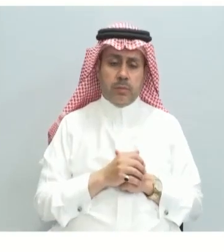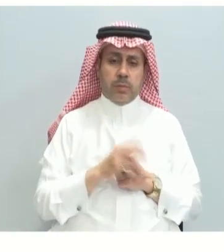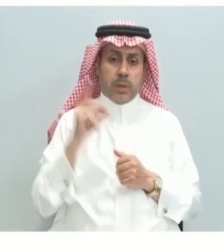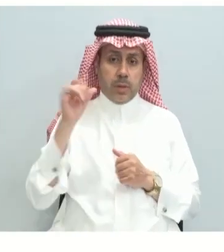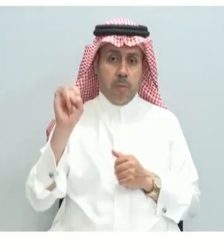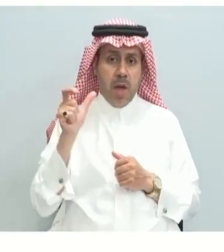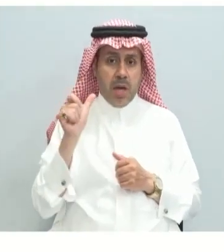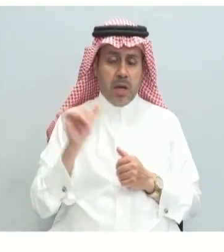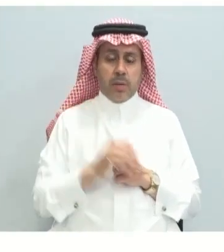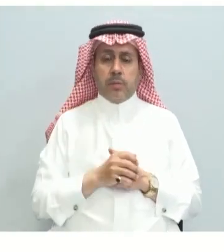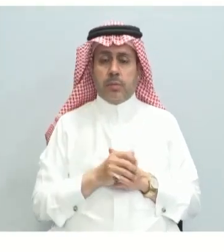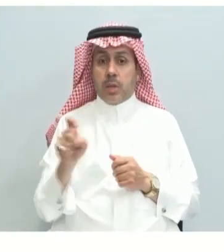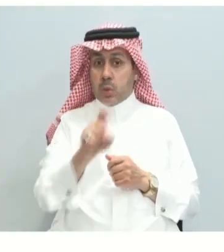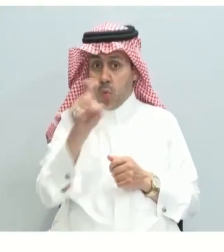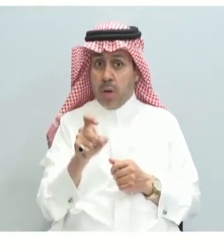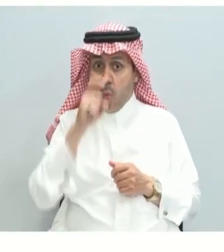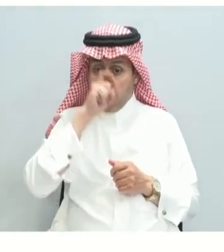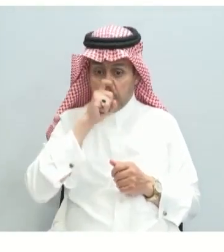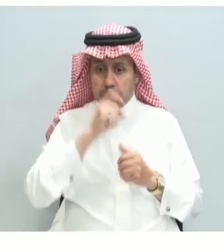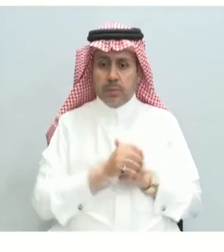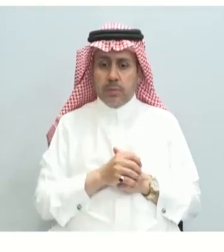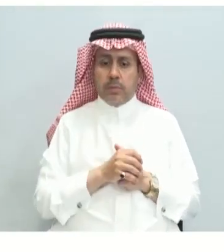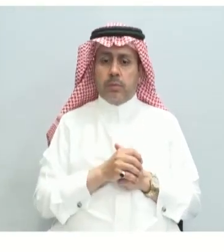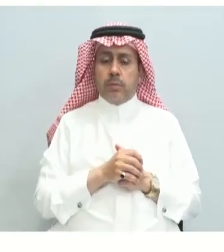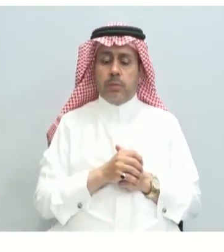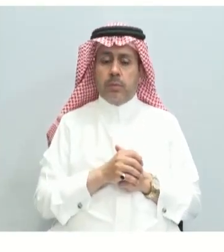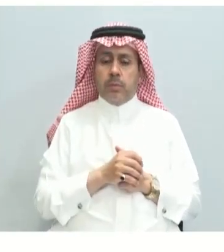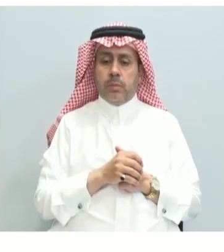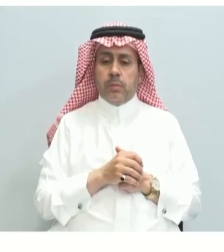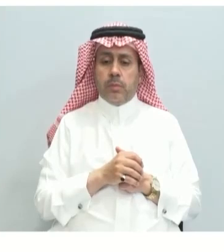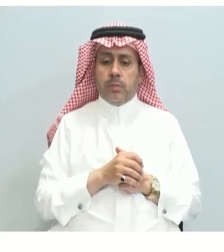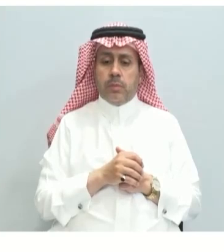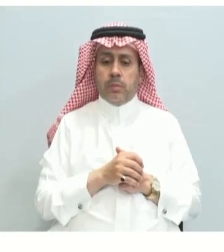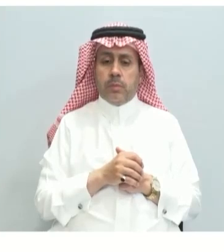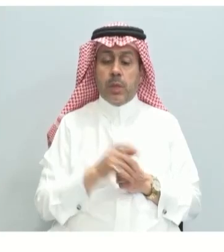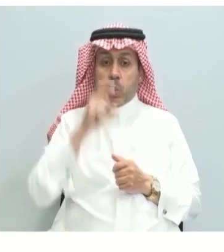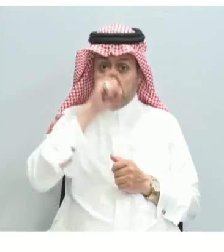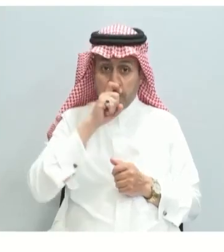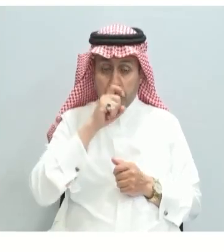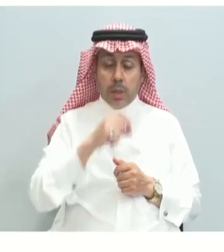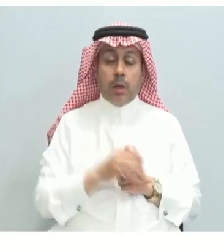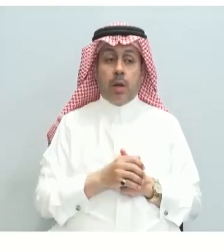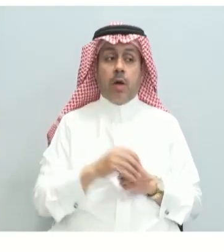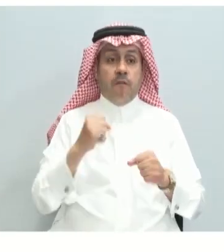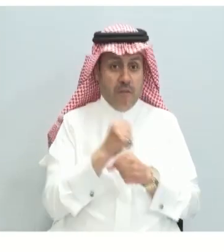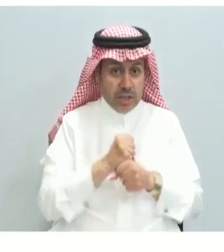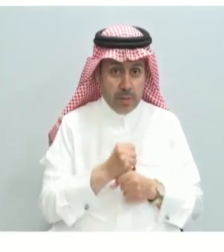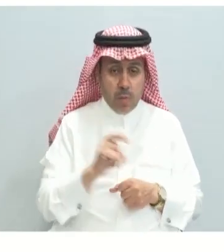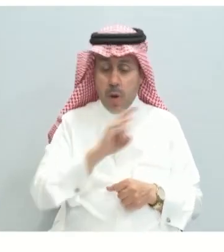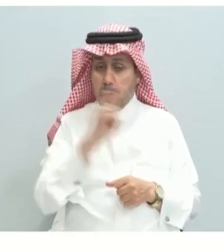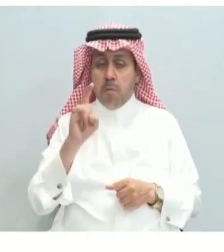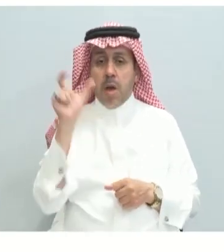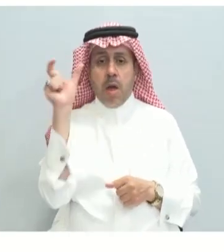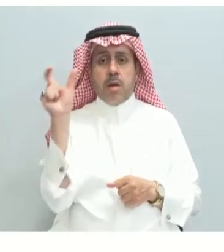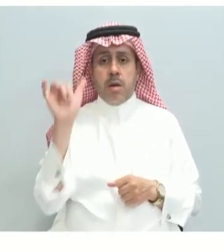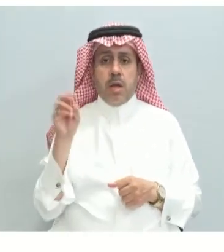وطمأنينته، لكن هل يوجب فعل الشيء وهو لم ينوي فعله؟ هل يوجب فعل الشيء وهو لم